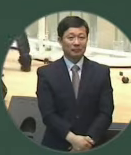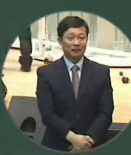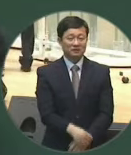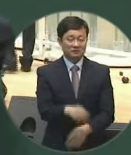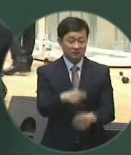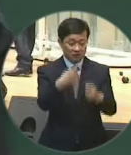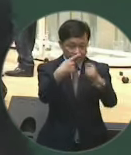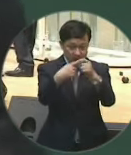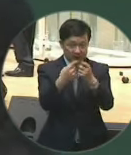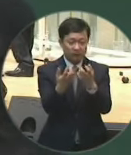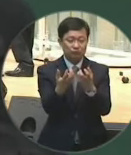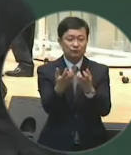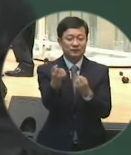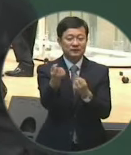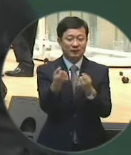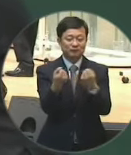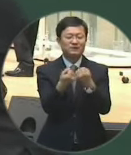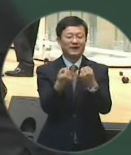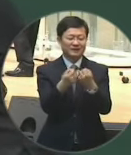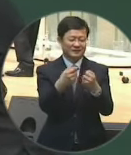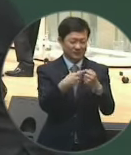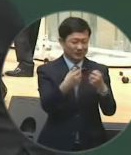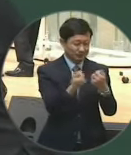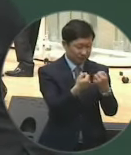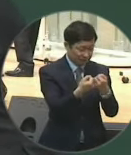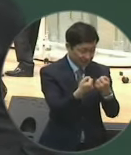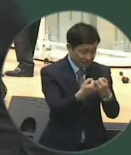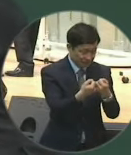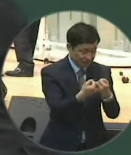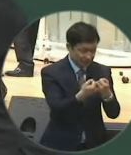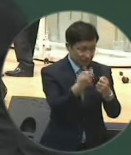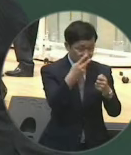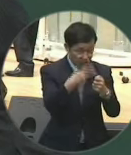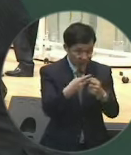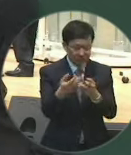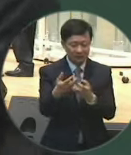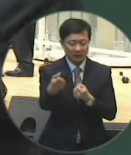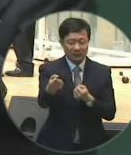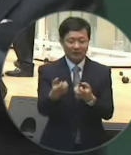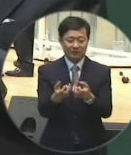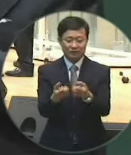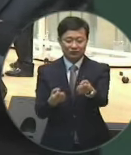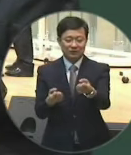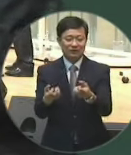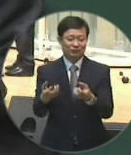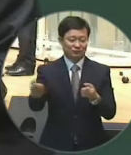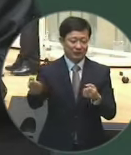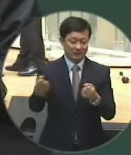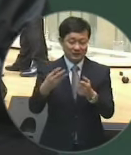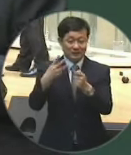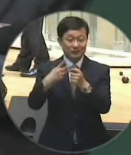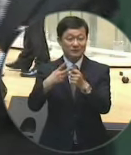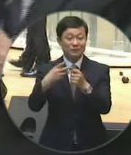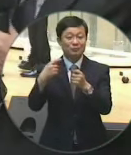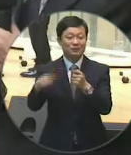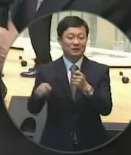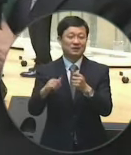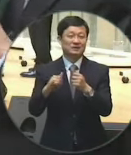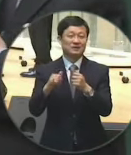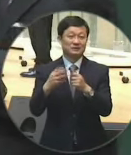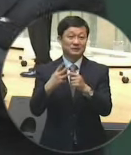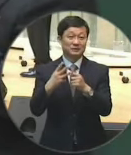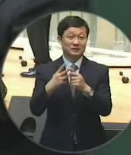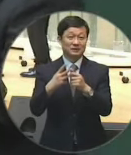게 분쟁입니다. The first thing that will arise is disputes. 그리고 결과로 분열 일어납니다. And then disputes and divisions